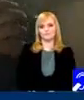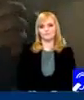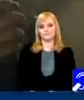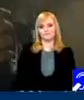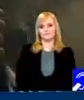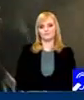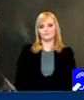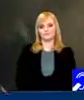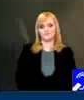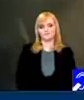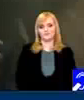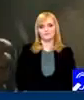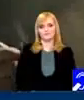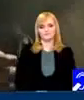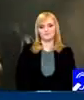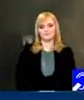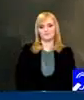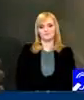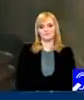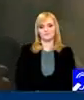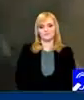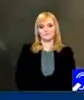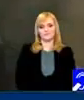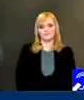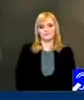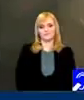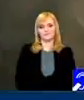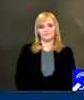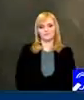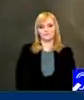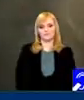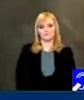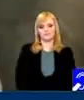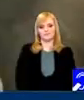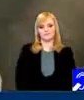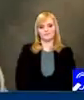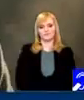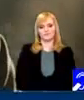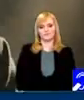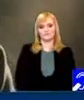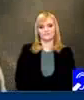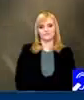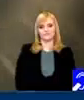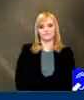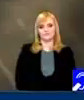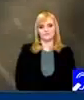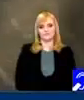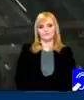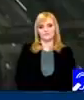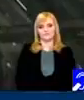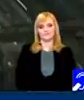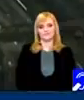Something happened on the day he died. Spirit rose a meter and stepped